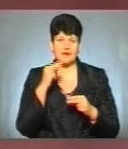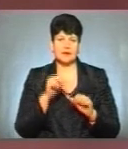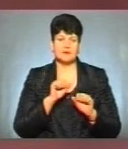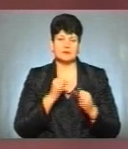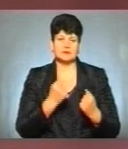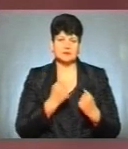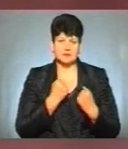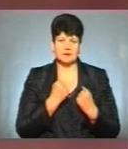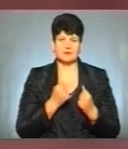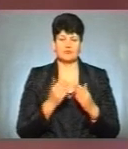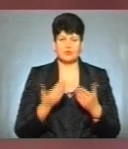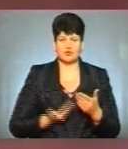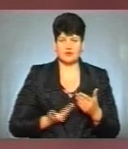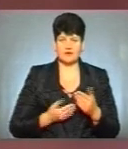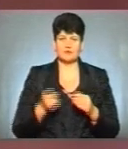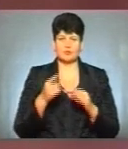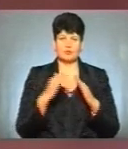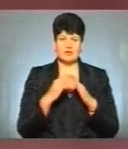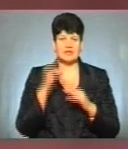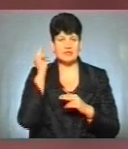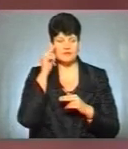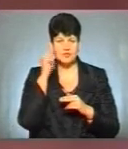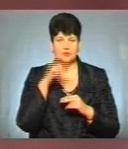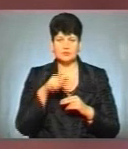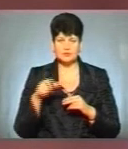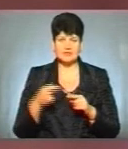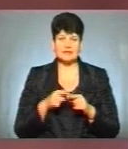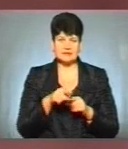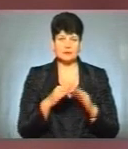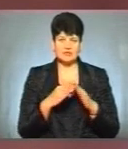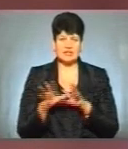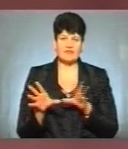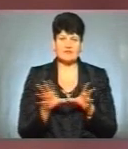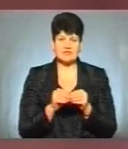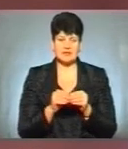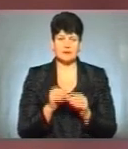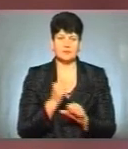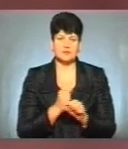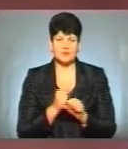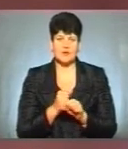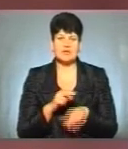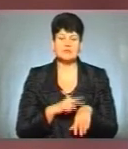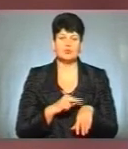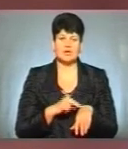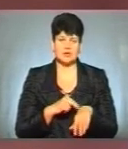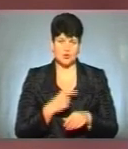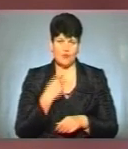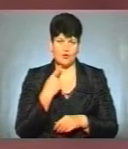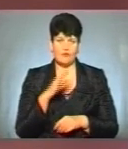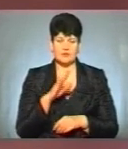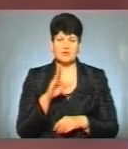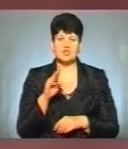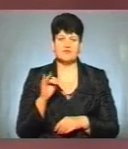безпеку проживання в тернопільських будинках та навчити мешканців цих будинків взаємодіяти з поліцією, каже Володимир